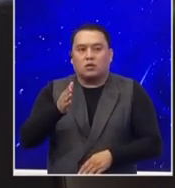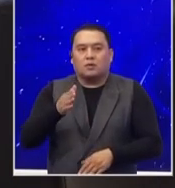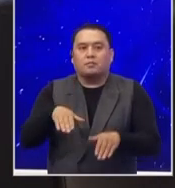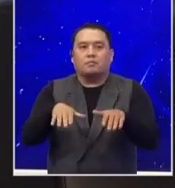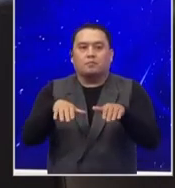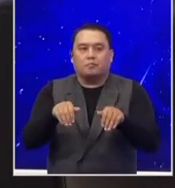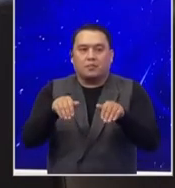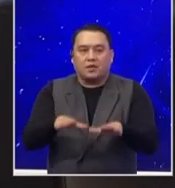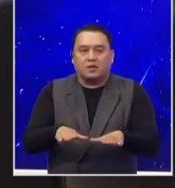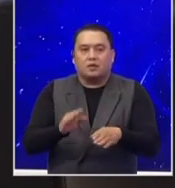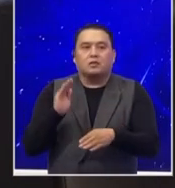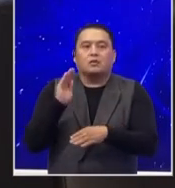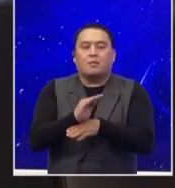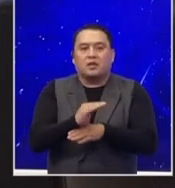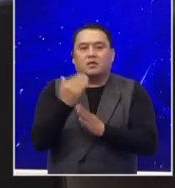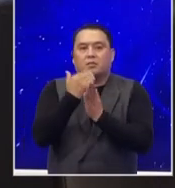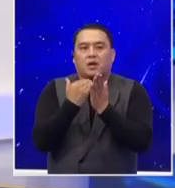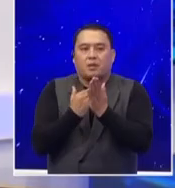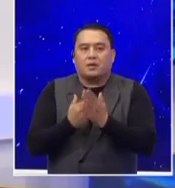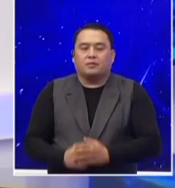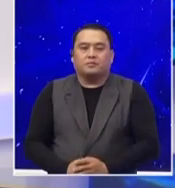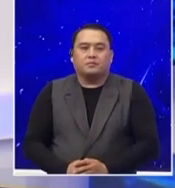Будут приняты программы дополнительные.